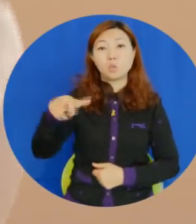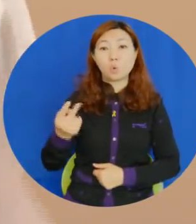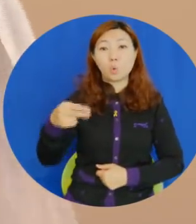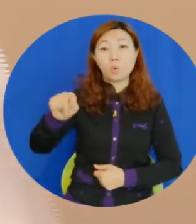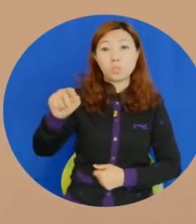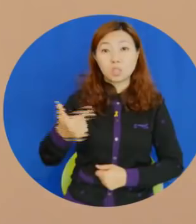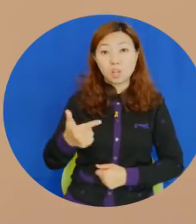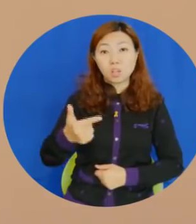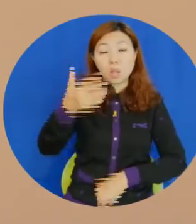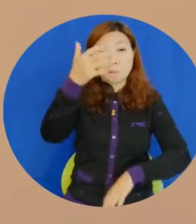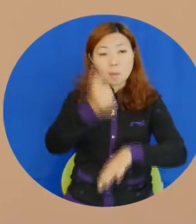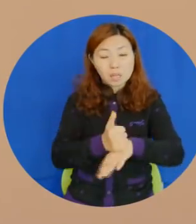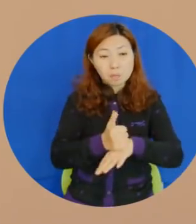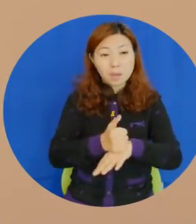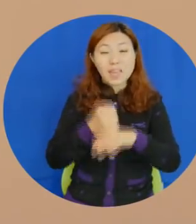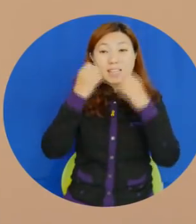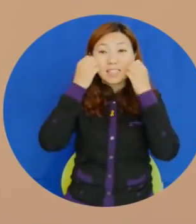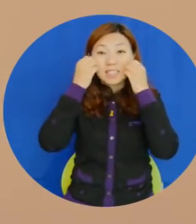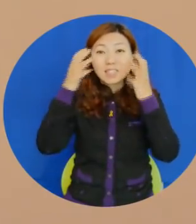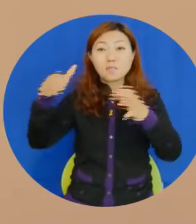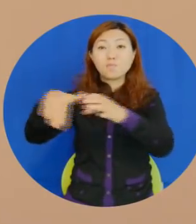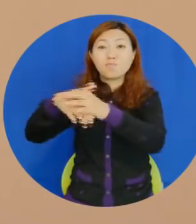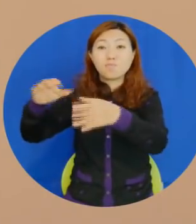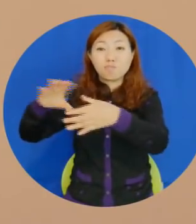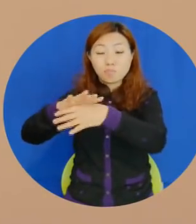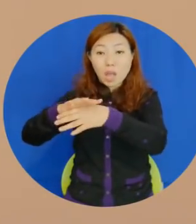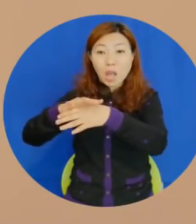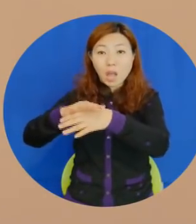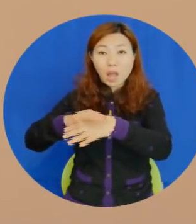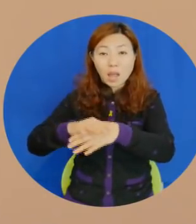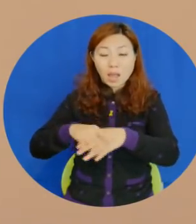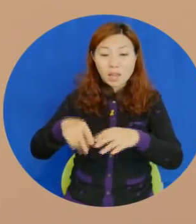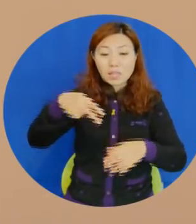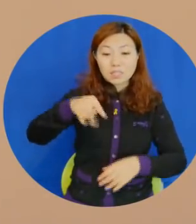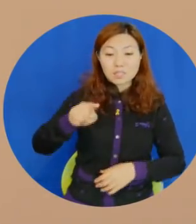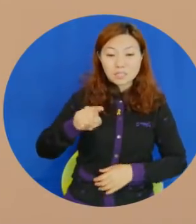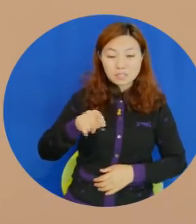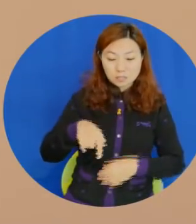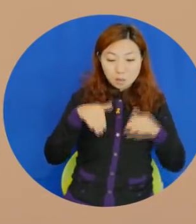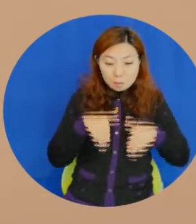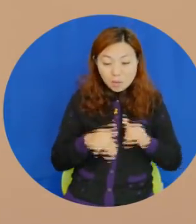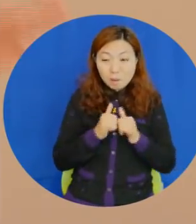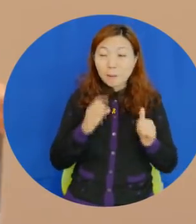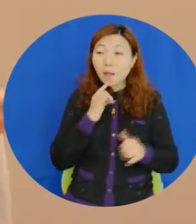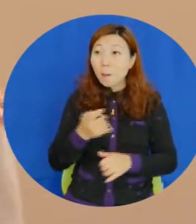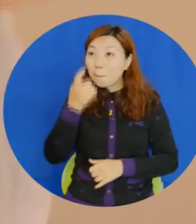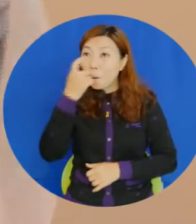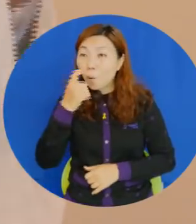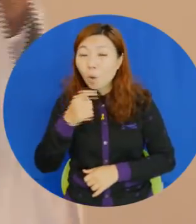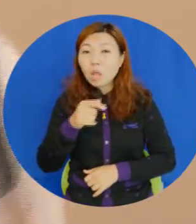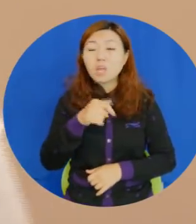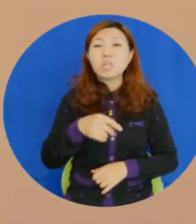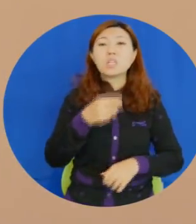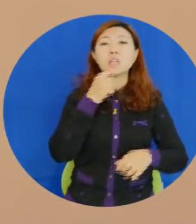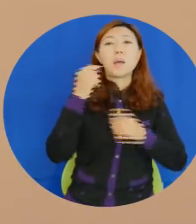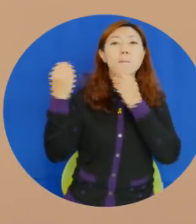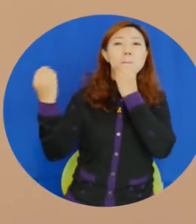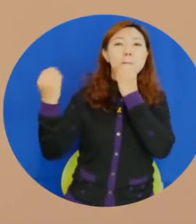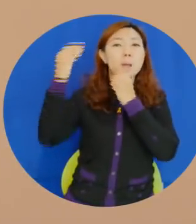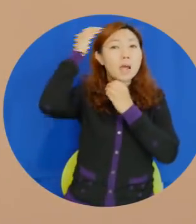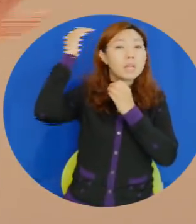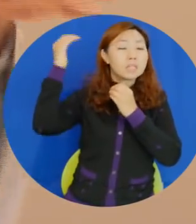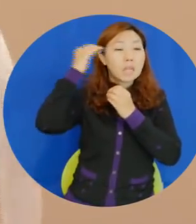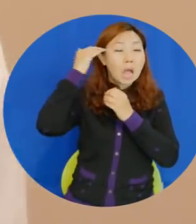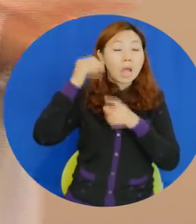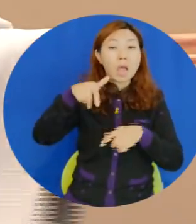다시 말하면 조선조 만렵에 신학문이 들어올 때 쌍놈들만 신학문에 가고 양반들은 전부 서당 가서 과거했잖아.